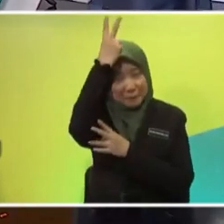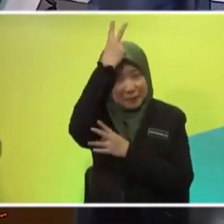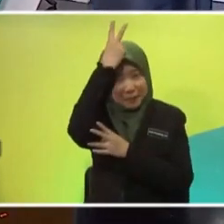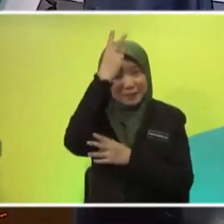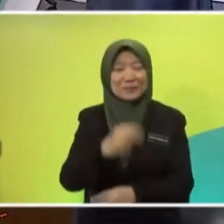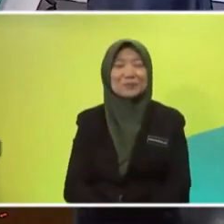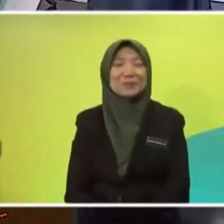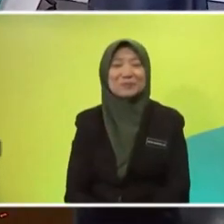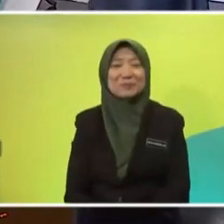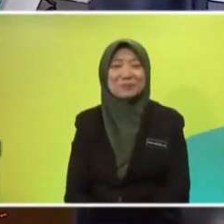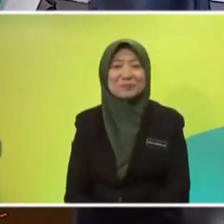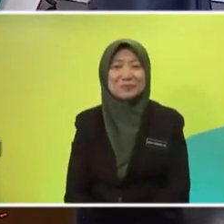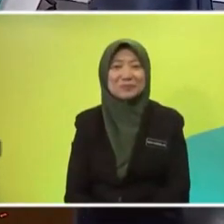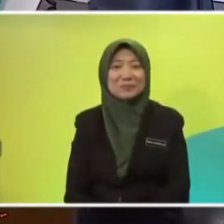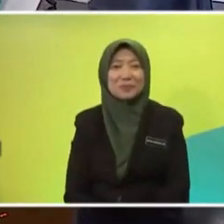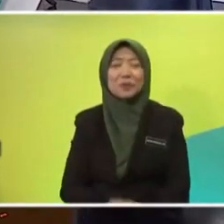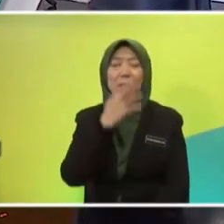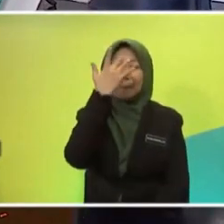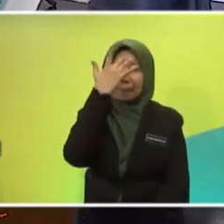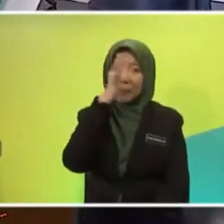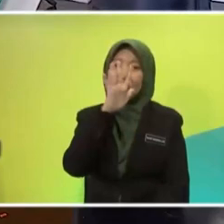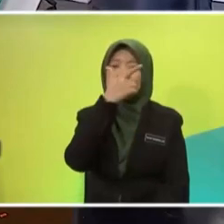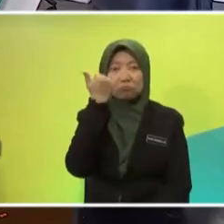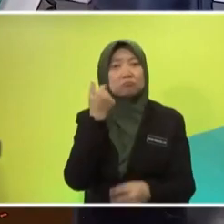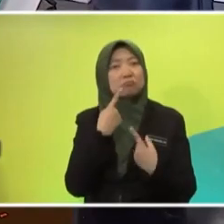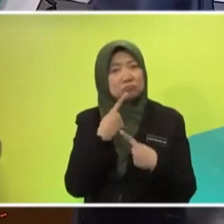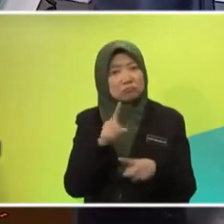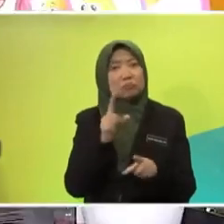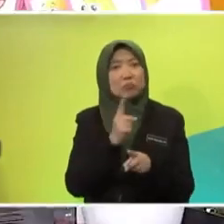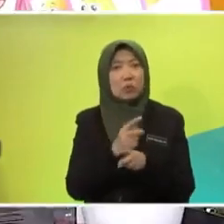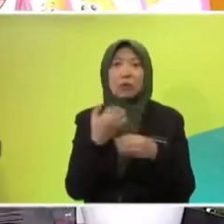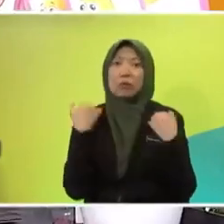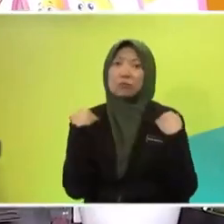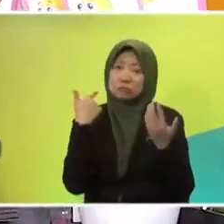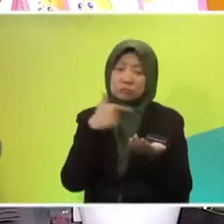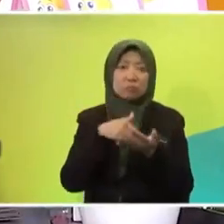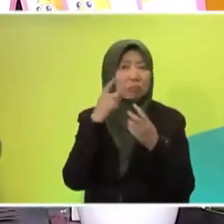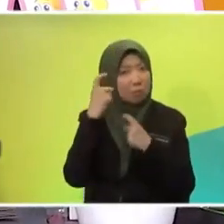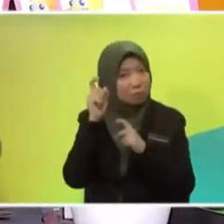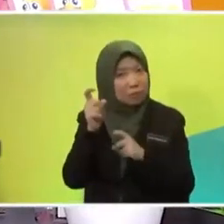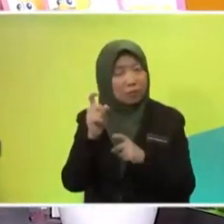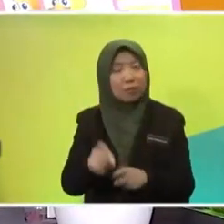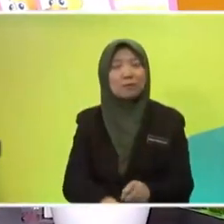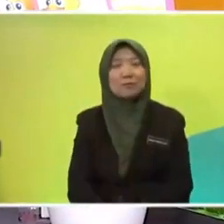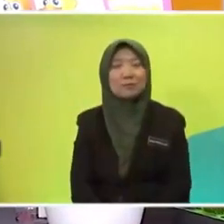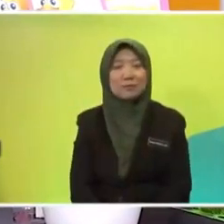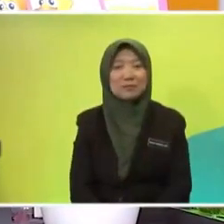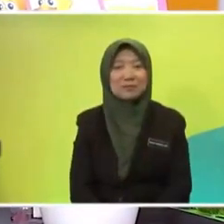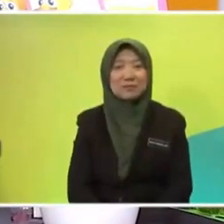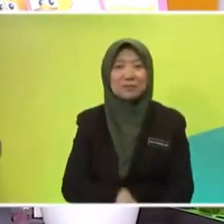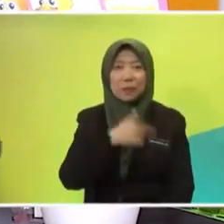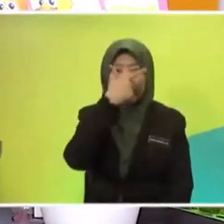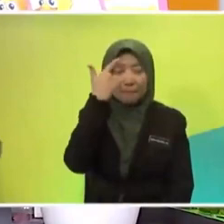kambing. Okey, pandai Kak Rina dan Cikgu Su hari ini. Okey, cikgu ada lagi hadiah. Seronoknya dapat hadiah. Sebab